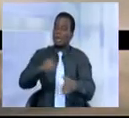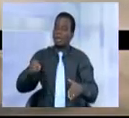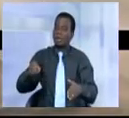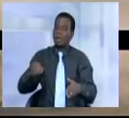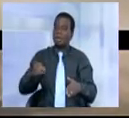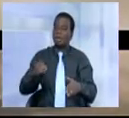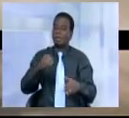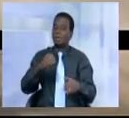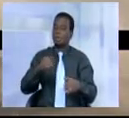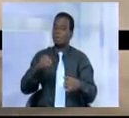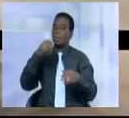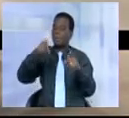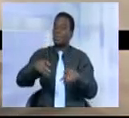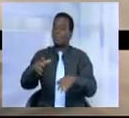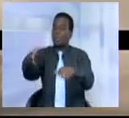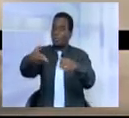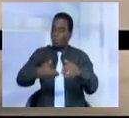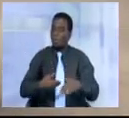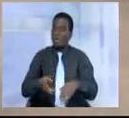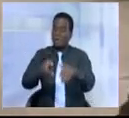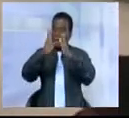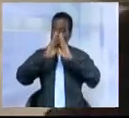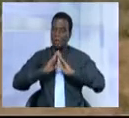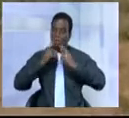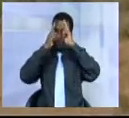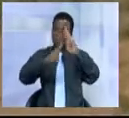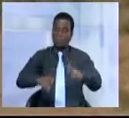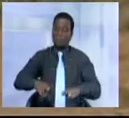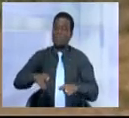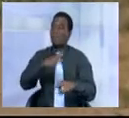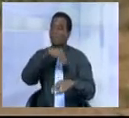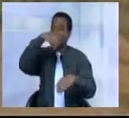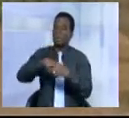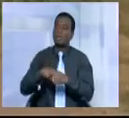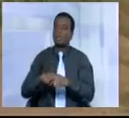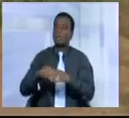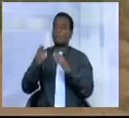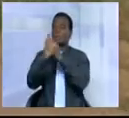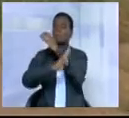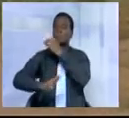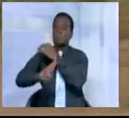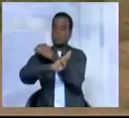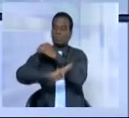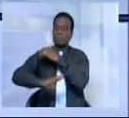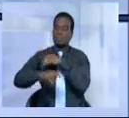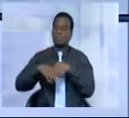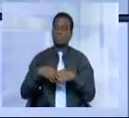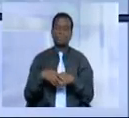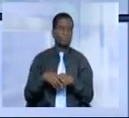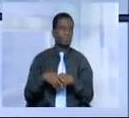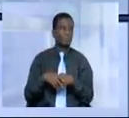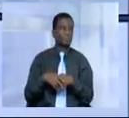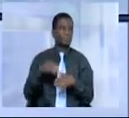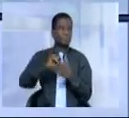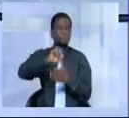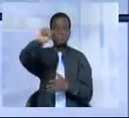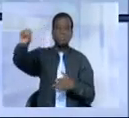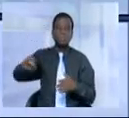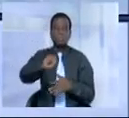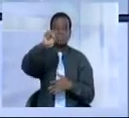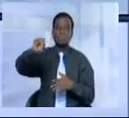Les recrues répondaient à l'appel pour aller combattre les djihadistes dans la province d'Al-Anbar. Et ce samedi matin,